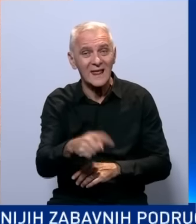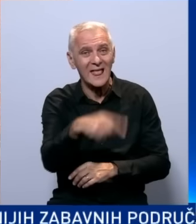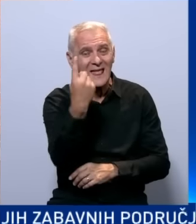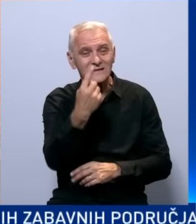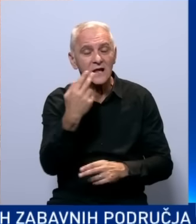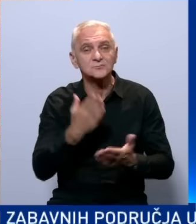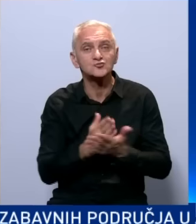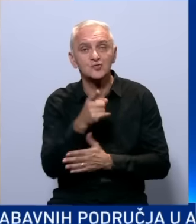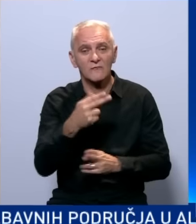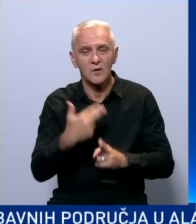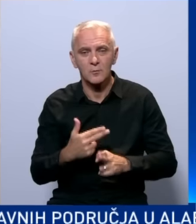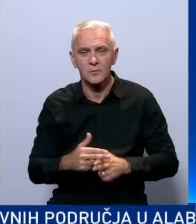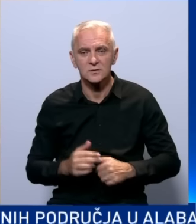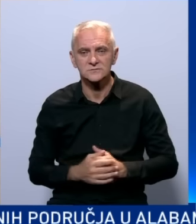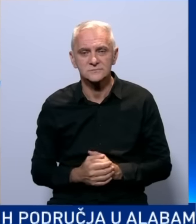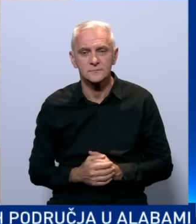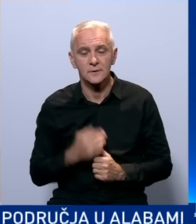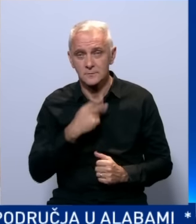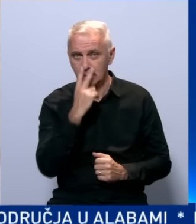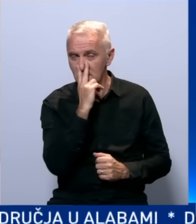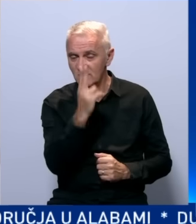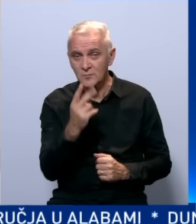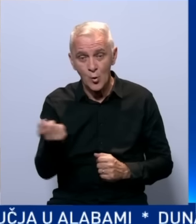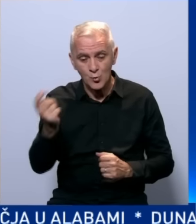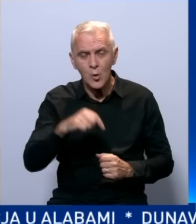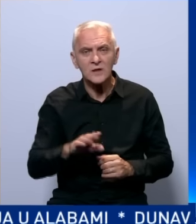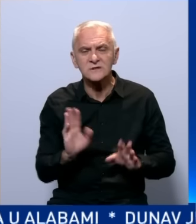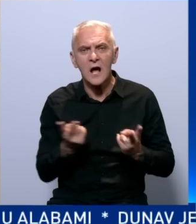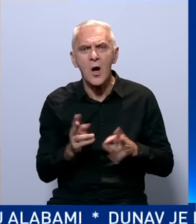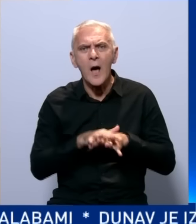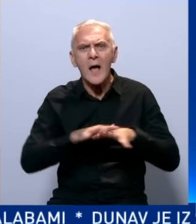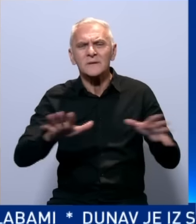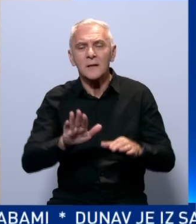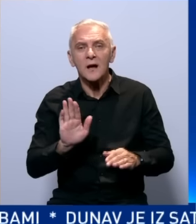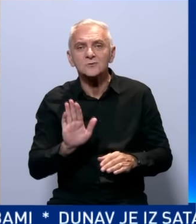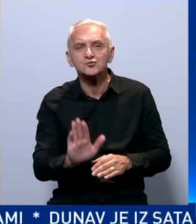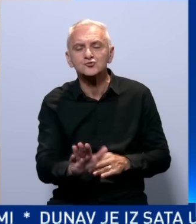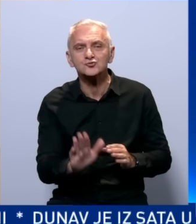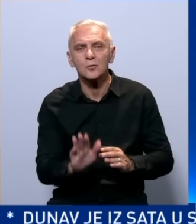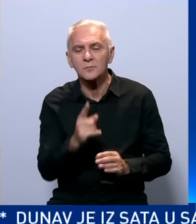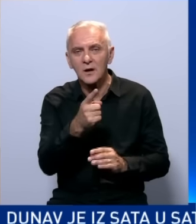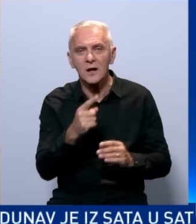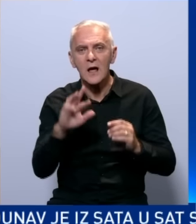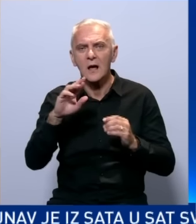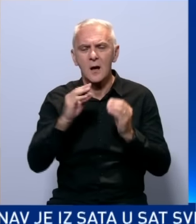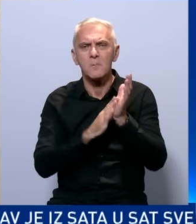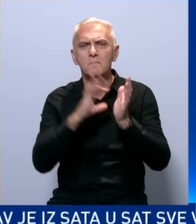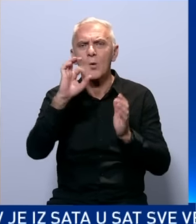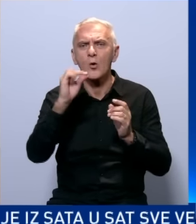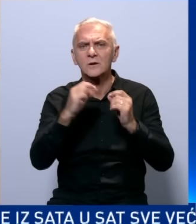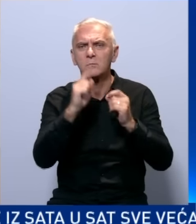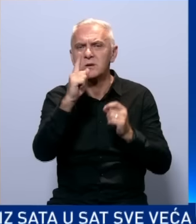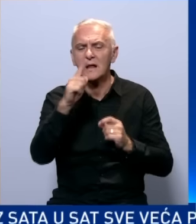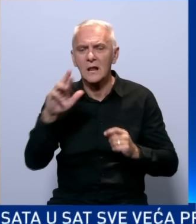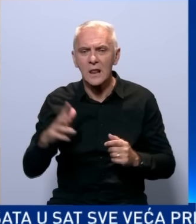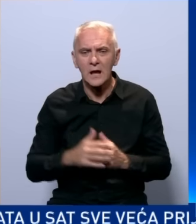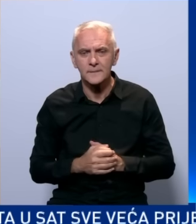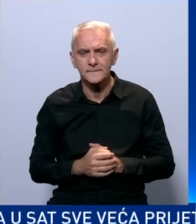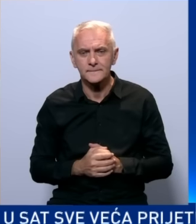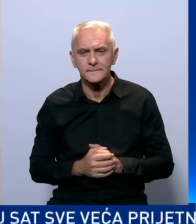ove bolesti. Vidimo da dolazi do usporavanja same epidemije morbila na području grada Bijeljine, ako što je vidim